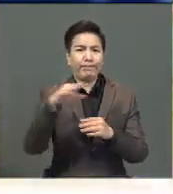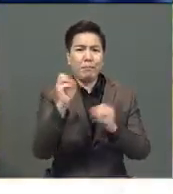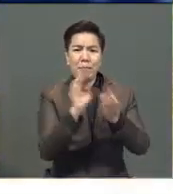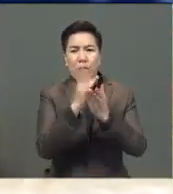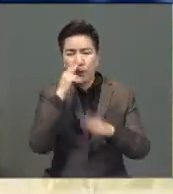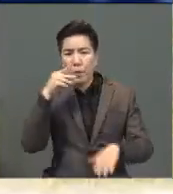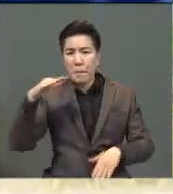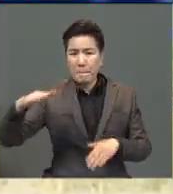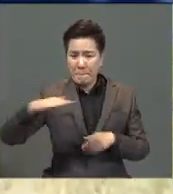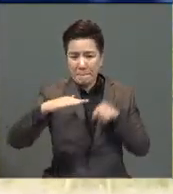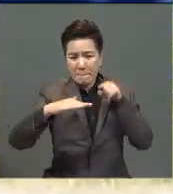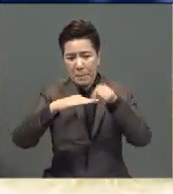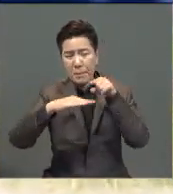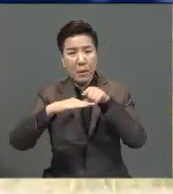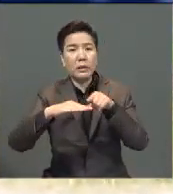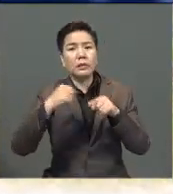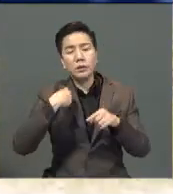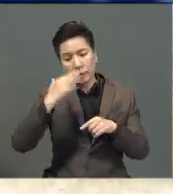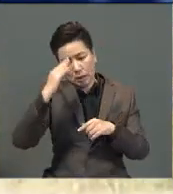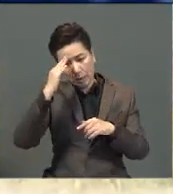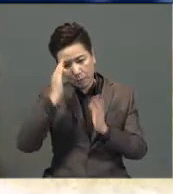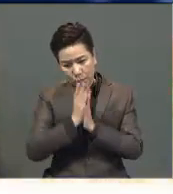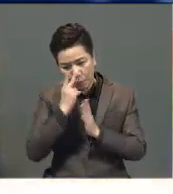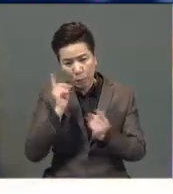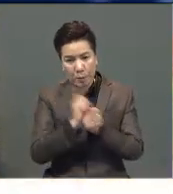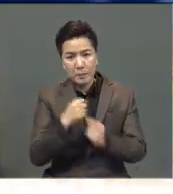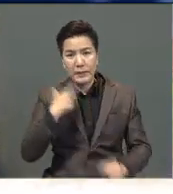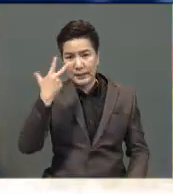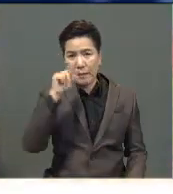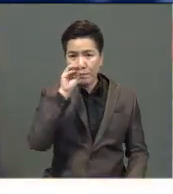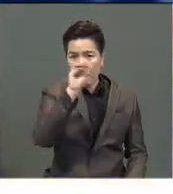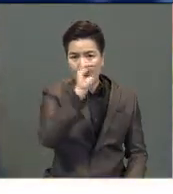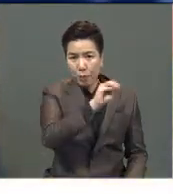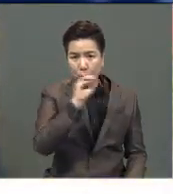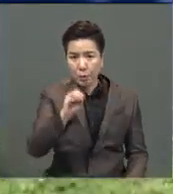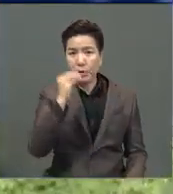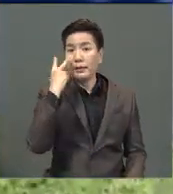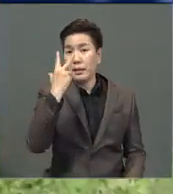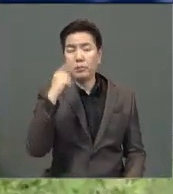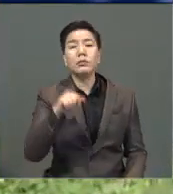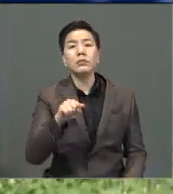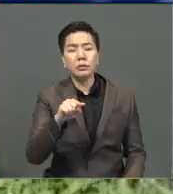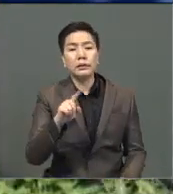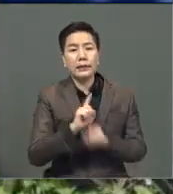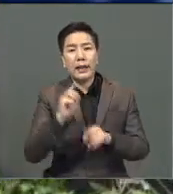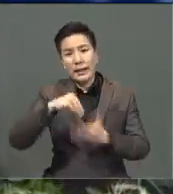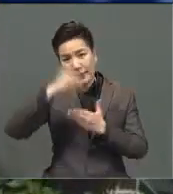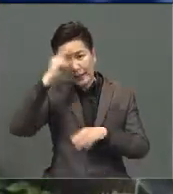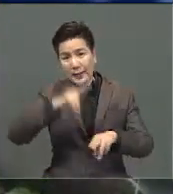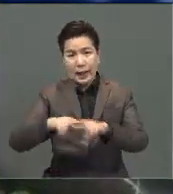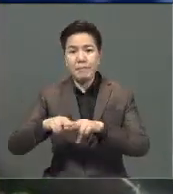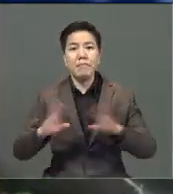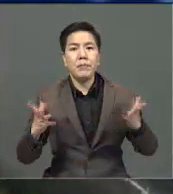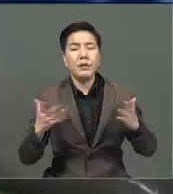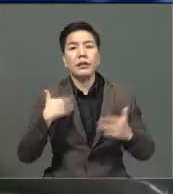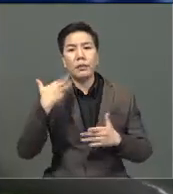ากรอยกระสุนที่พลาดไปโดนเนี่ยเจ้าหน้าที่ไปตรวจสอบมีทั้งหมด3รอยด้วยกันแต่ว่าขณะที่เกิดเหตุไม่ได้มีนักเรียนอยู่ในรถนะ